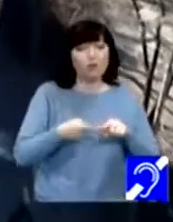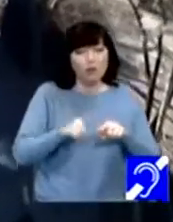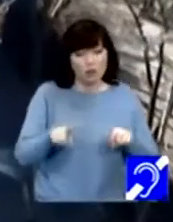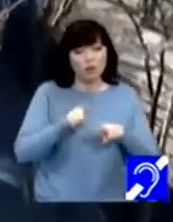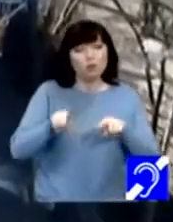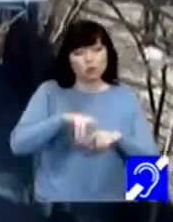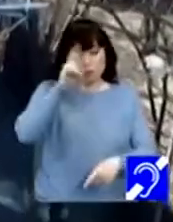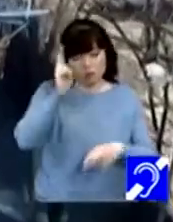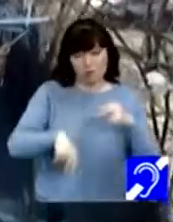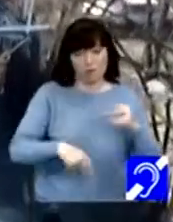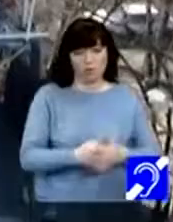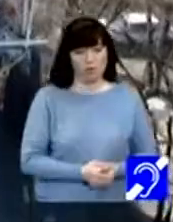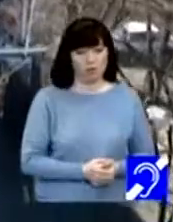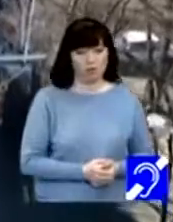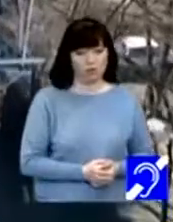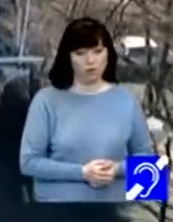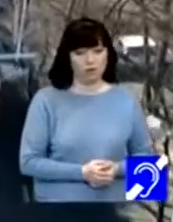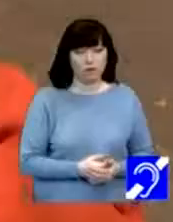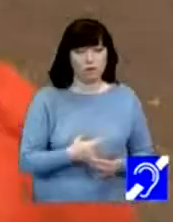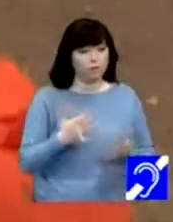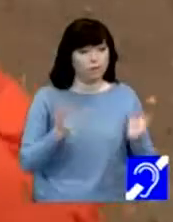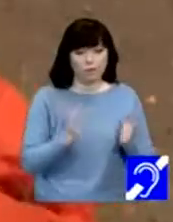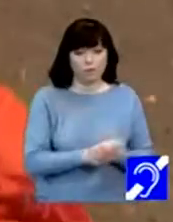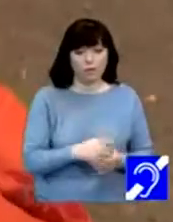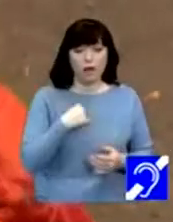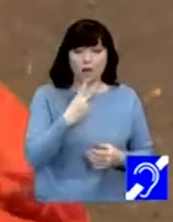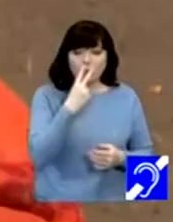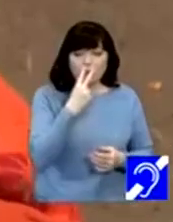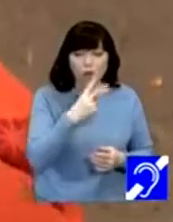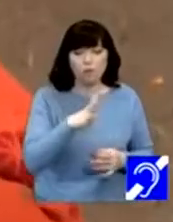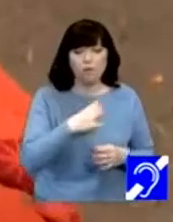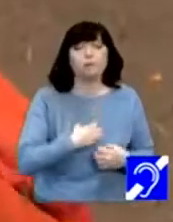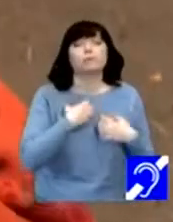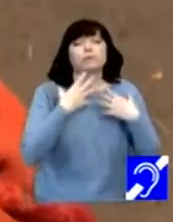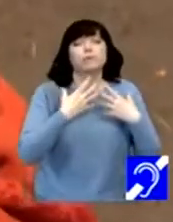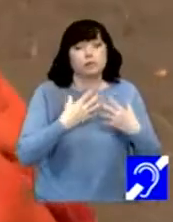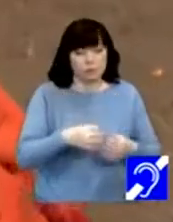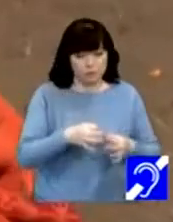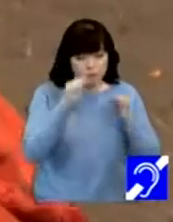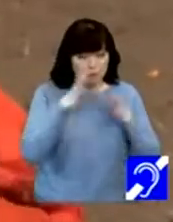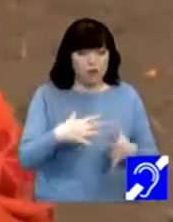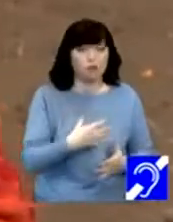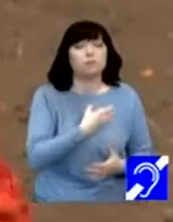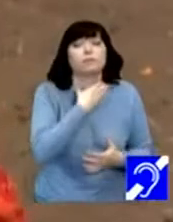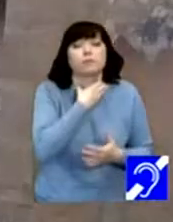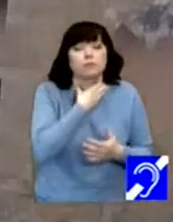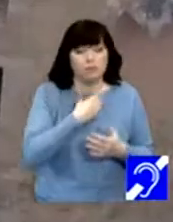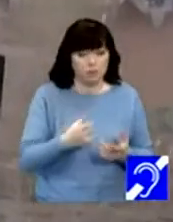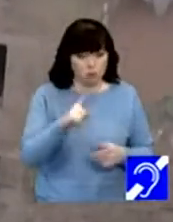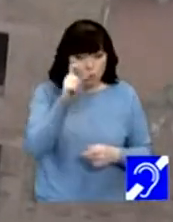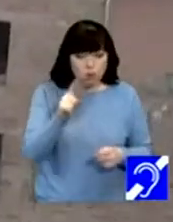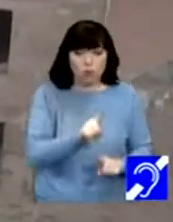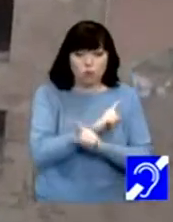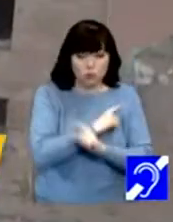calvar se va încheia. Pentru ca să vreau buhnesc, îmi plâns așa din untru cu glas, mă nedruș, nijele, toată lumea asta. Și